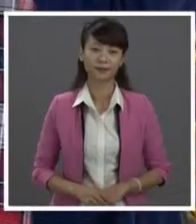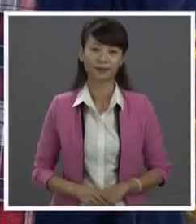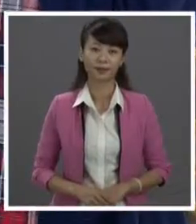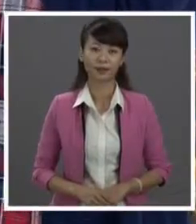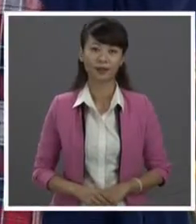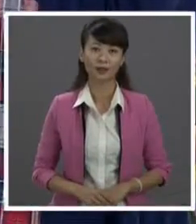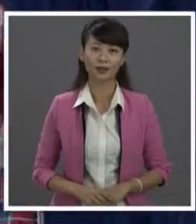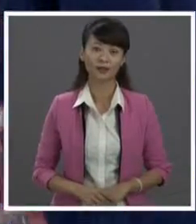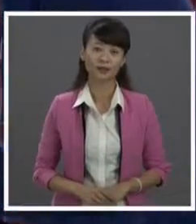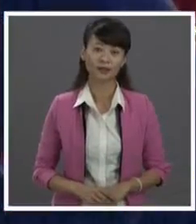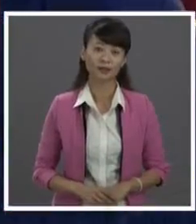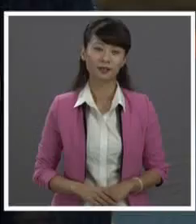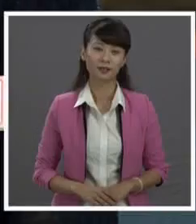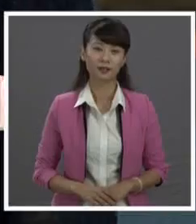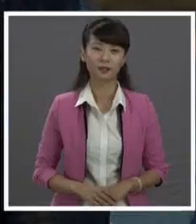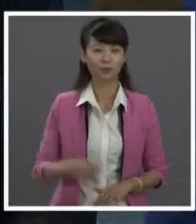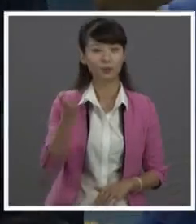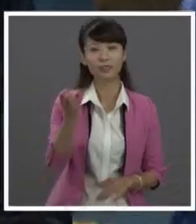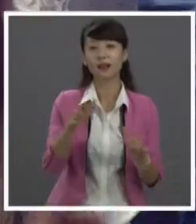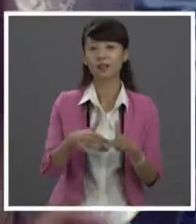抠门 啊，抠门。